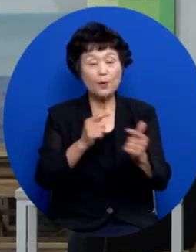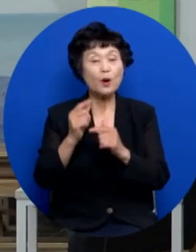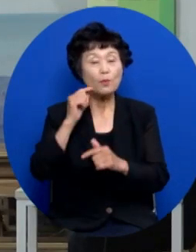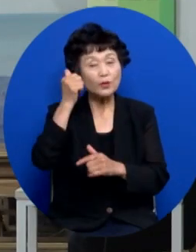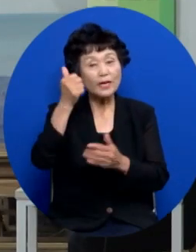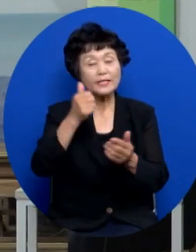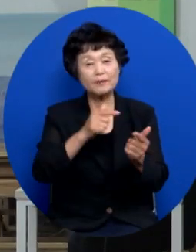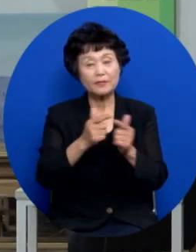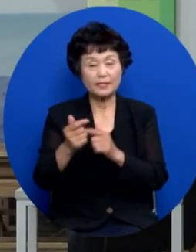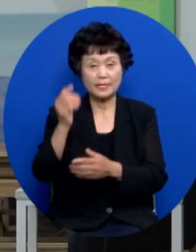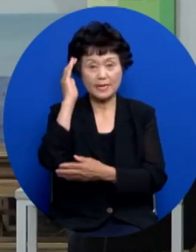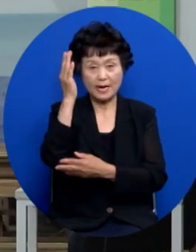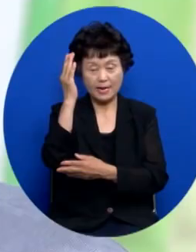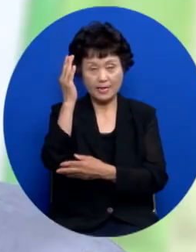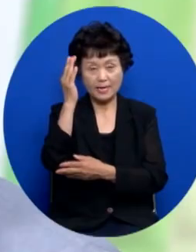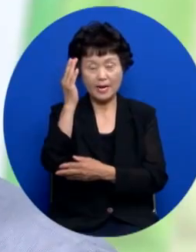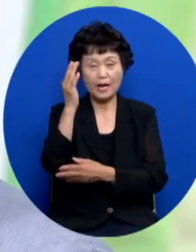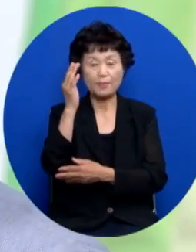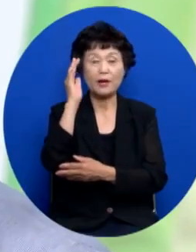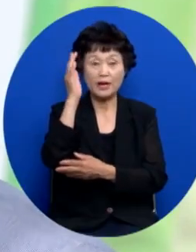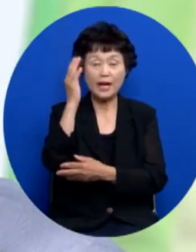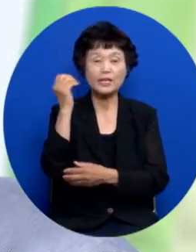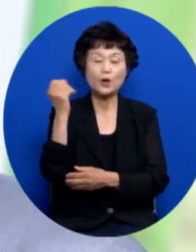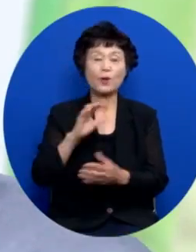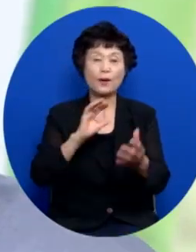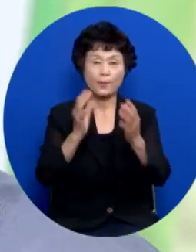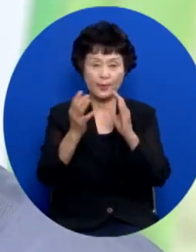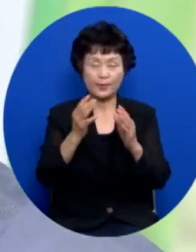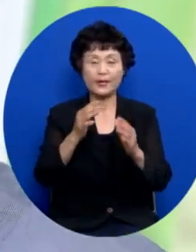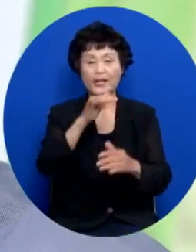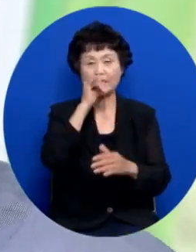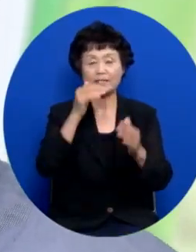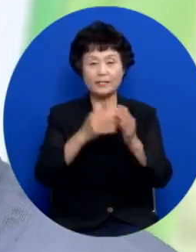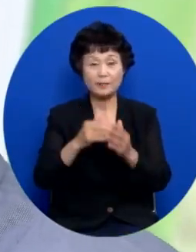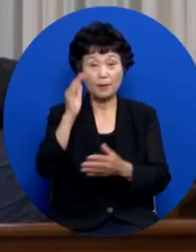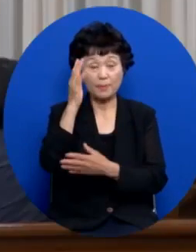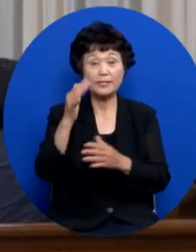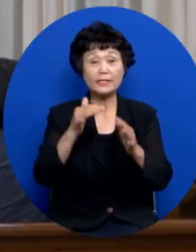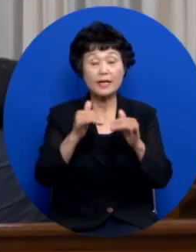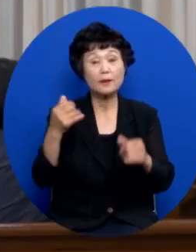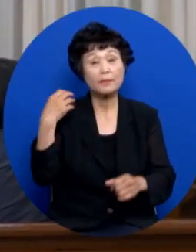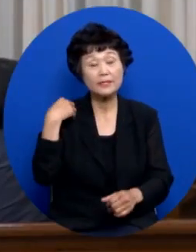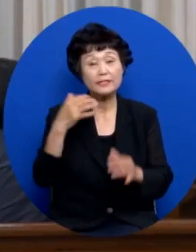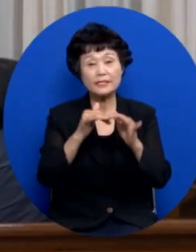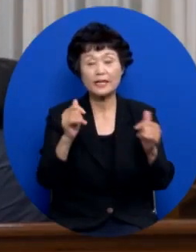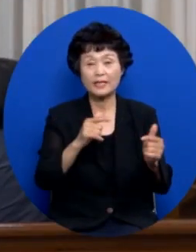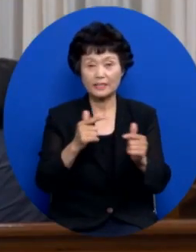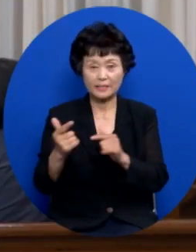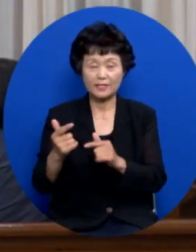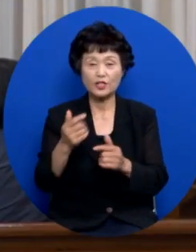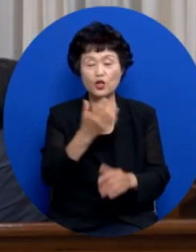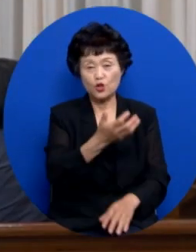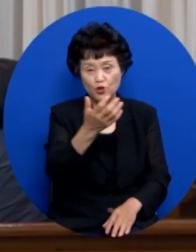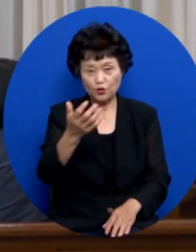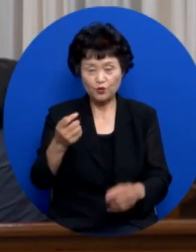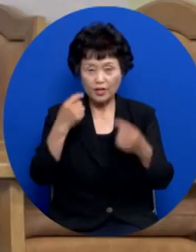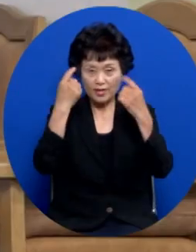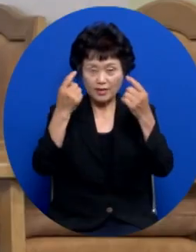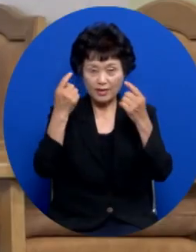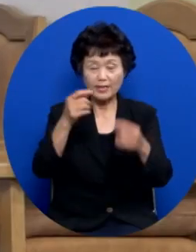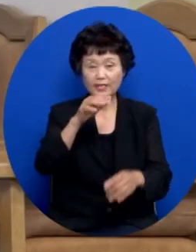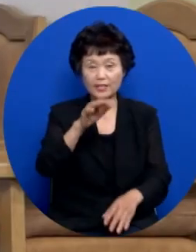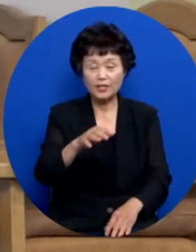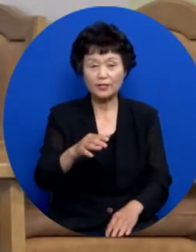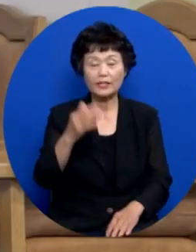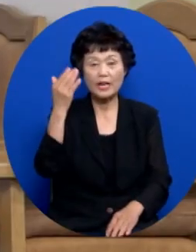목사가 강사로 나서 발제와 토론을 진행했습니다 발제자들은 배위량 선교사의 제2차 순회 전도 여행길이었던